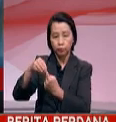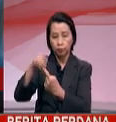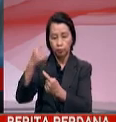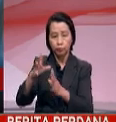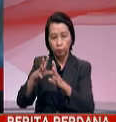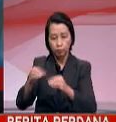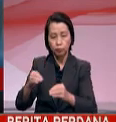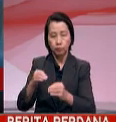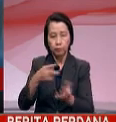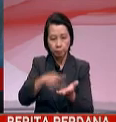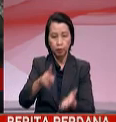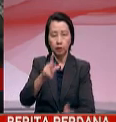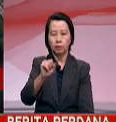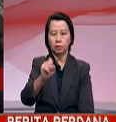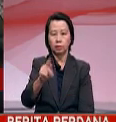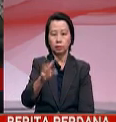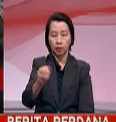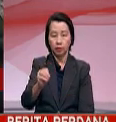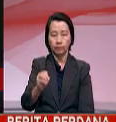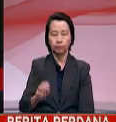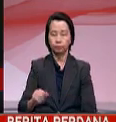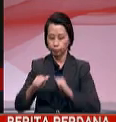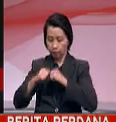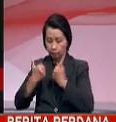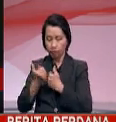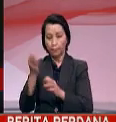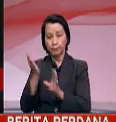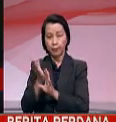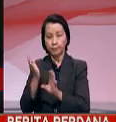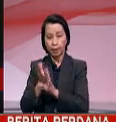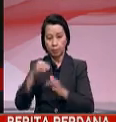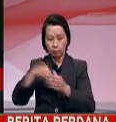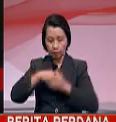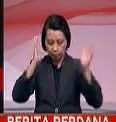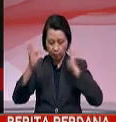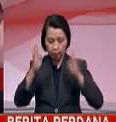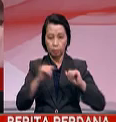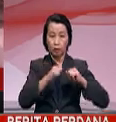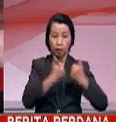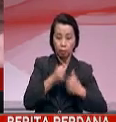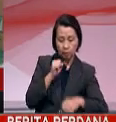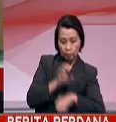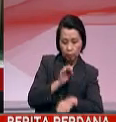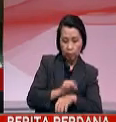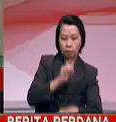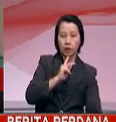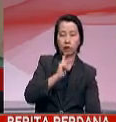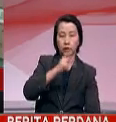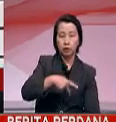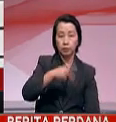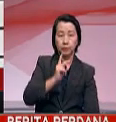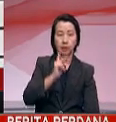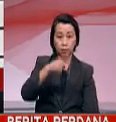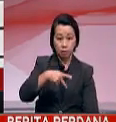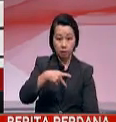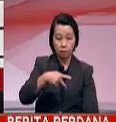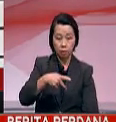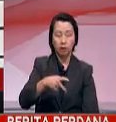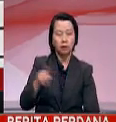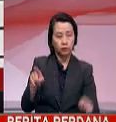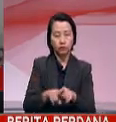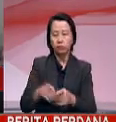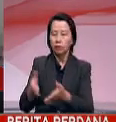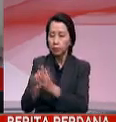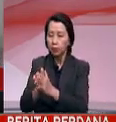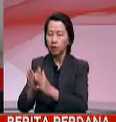scheme. Sementara itu, Persatuan Bank-Bank Dalam Malaysia dan Agensi Kaunseling dan Pengurusan Kredit AKPK turut